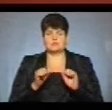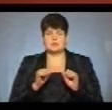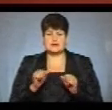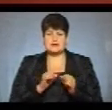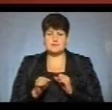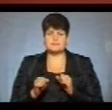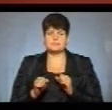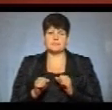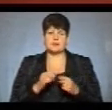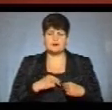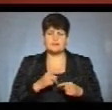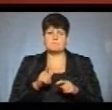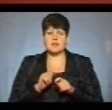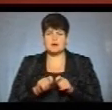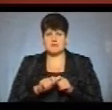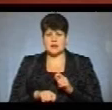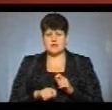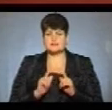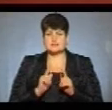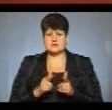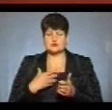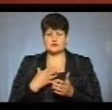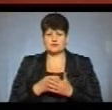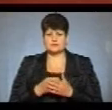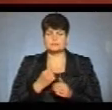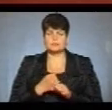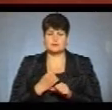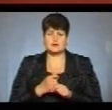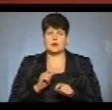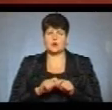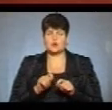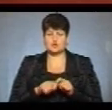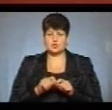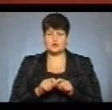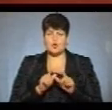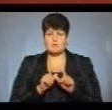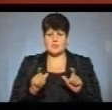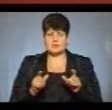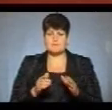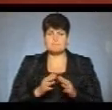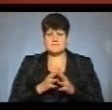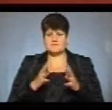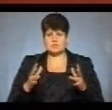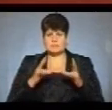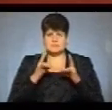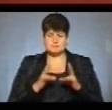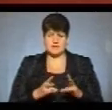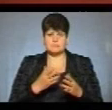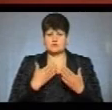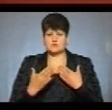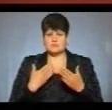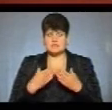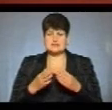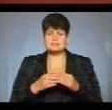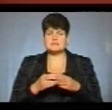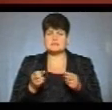Вони також перевіряють згідно своїх функцій і контролюють об'єкти підвищеної небезпеки. Ми поспілкувалися з